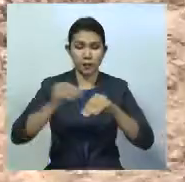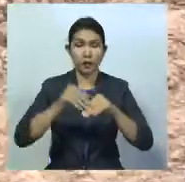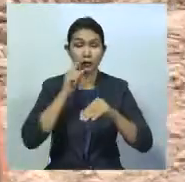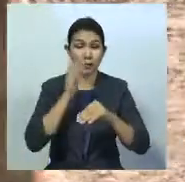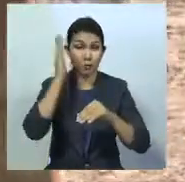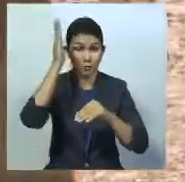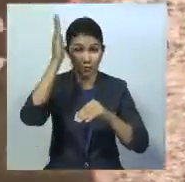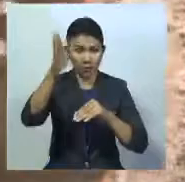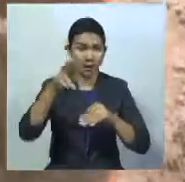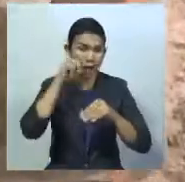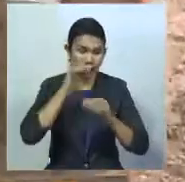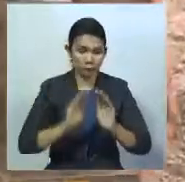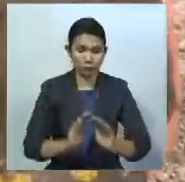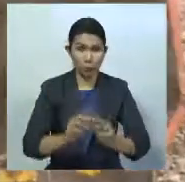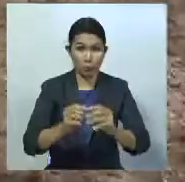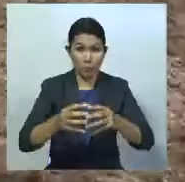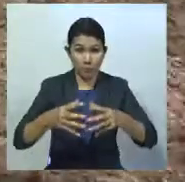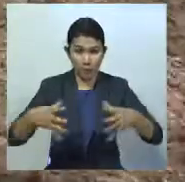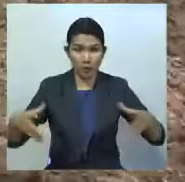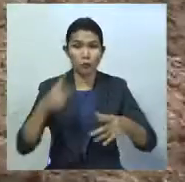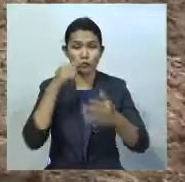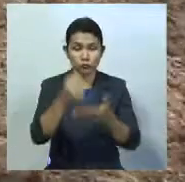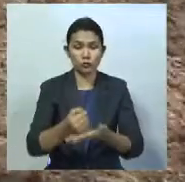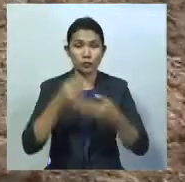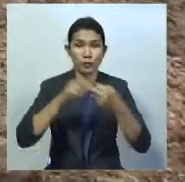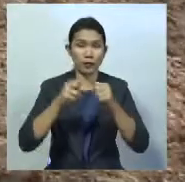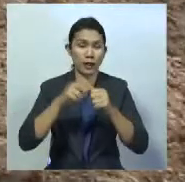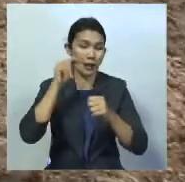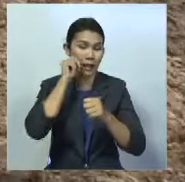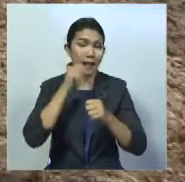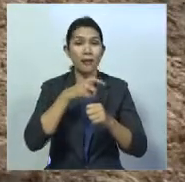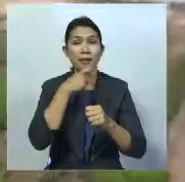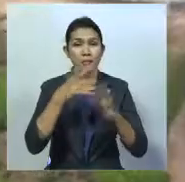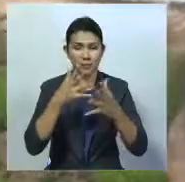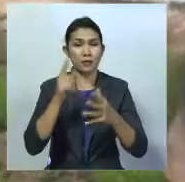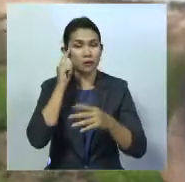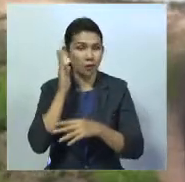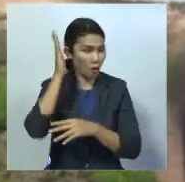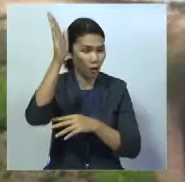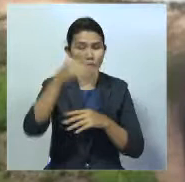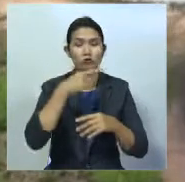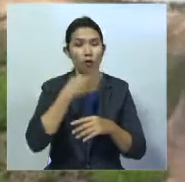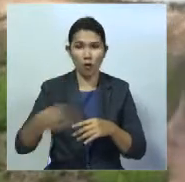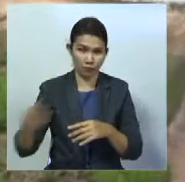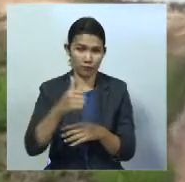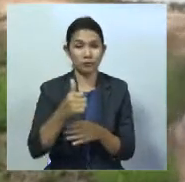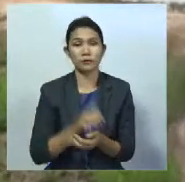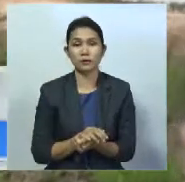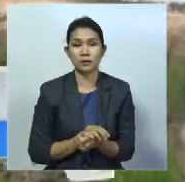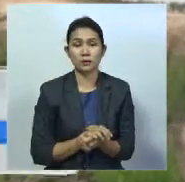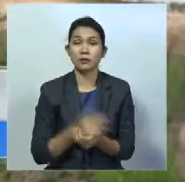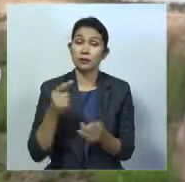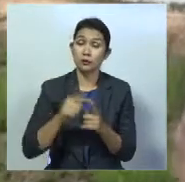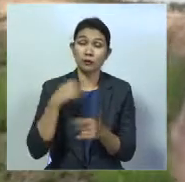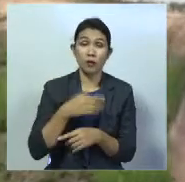องรับปริมาณน้ำในอ่างให้ได้มากขึ้นซึ่งจะช่วยแก้ปัญหาขาดแคลนน้ำได้ในระยะยาว ส่วนแผนระยะยาวเราได้วางแ